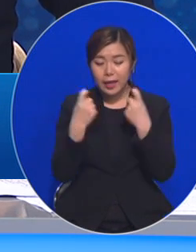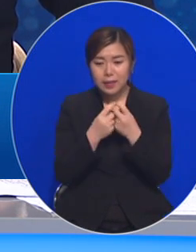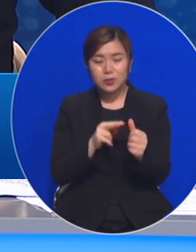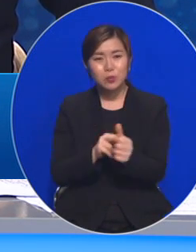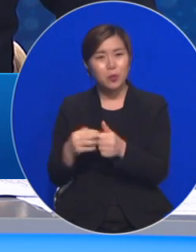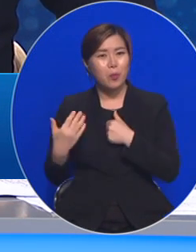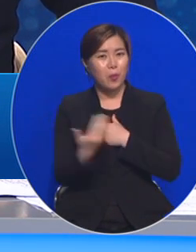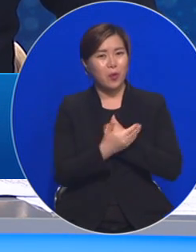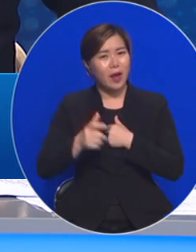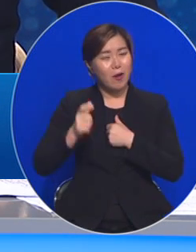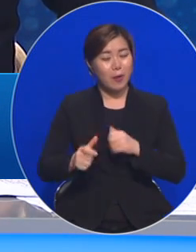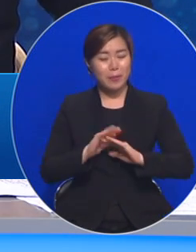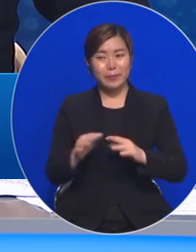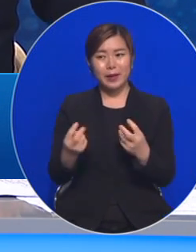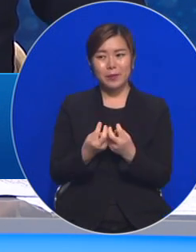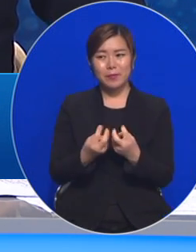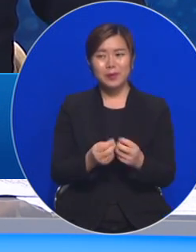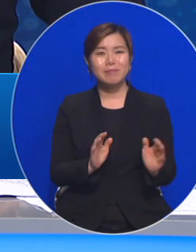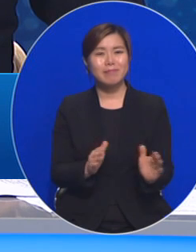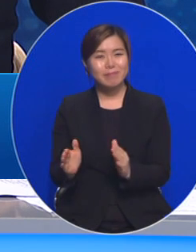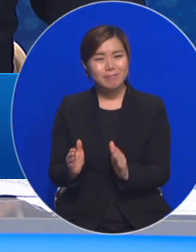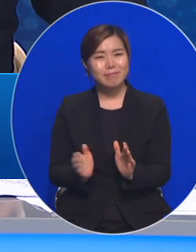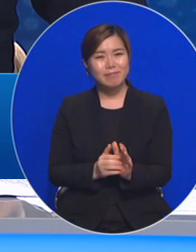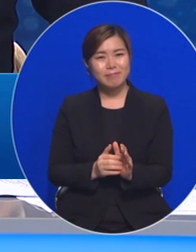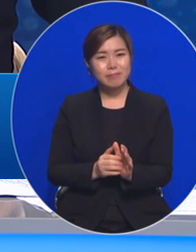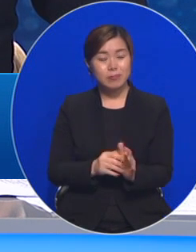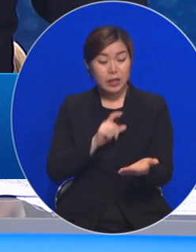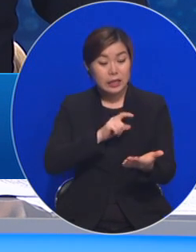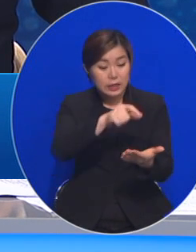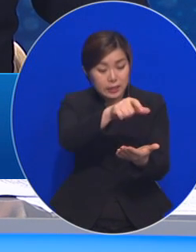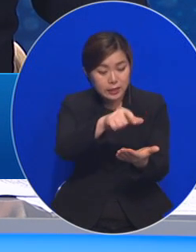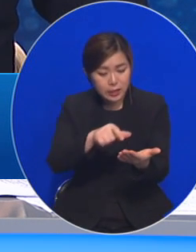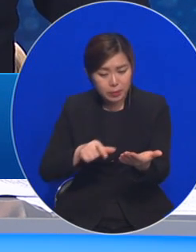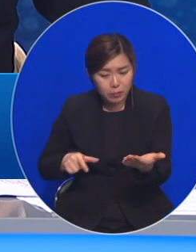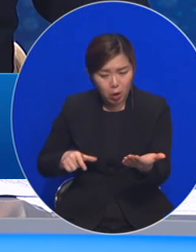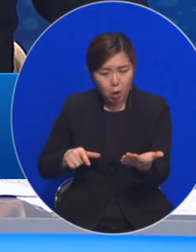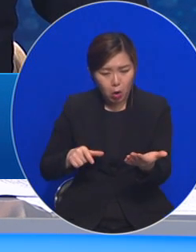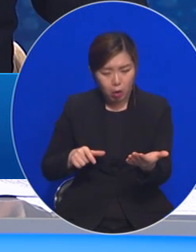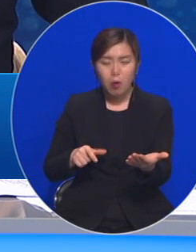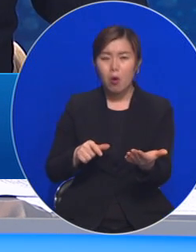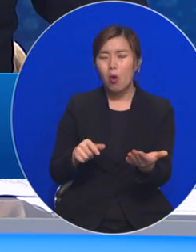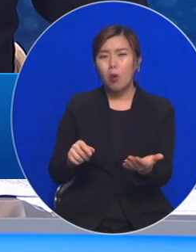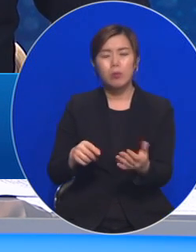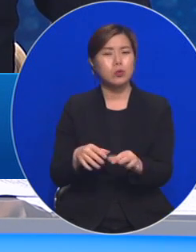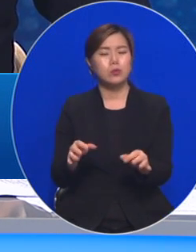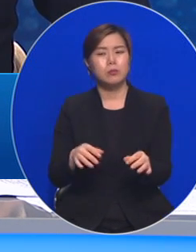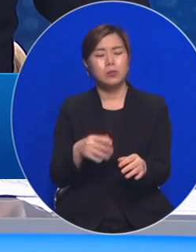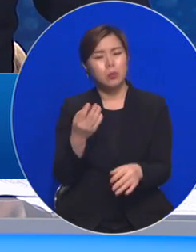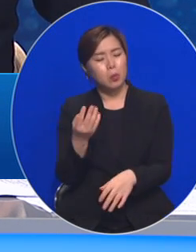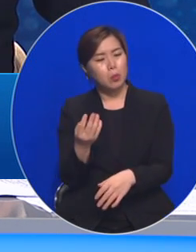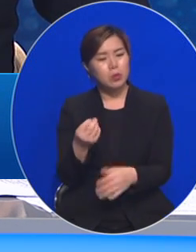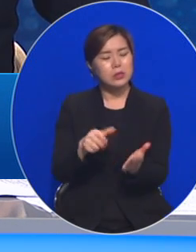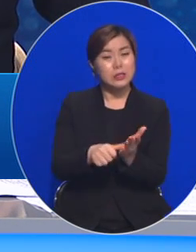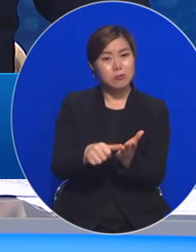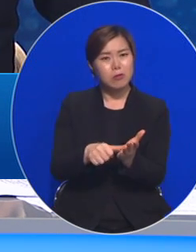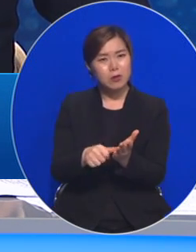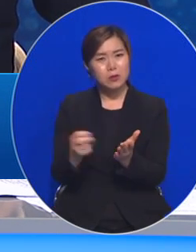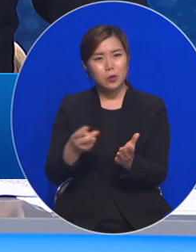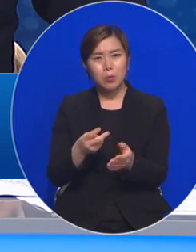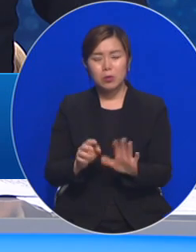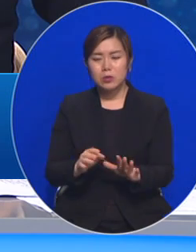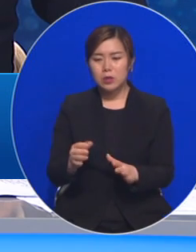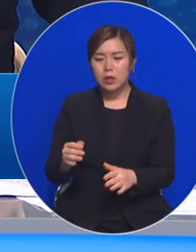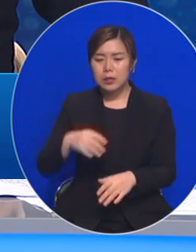대책을 마련했습니다. 출입명부에 기재하는 정보를 최소화하고 음식을 포장할 땐 명부 작성을